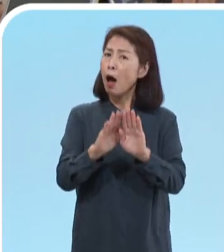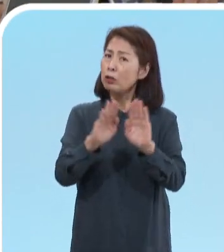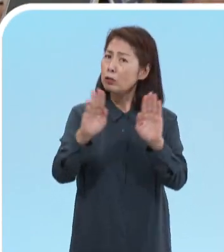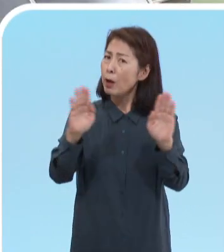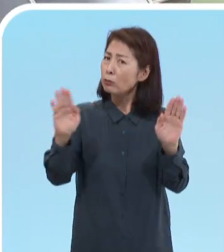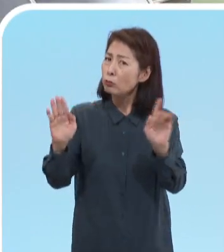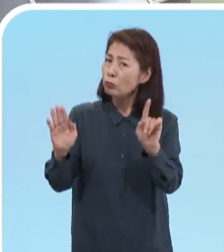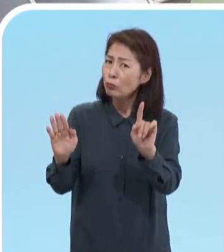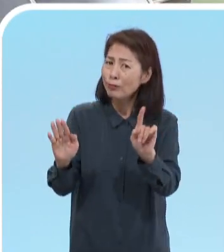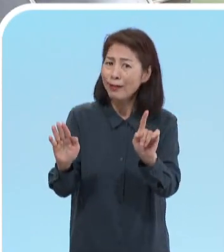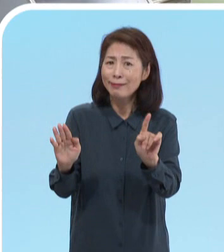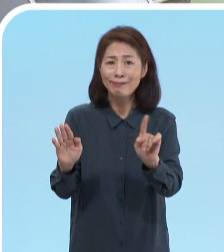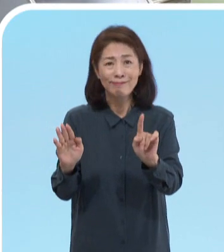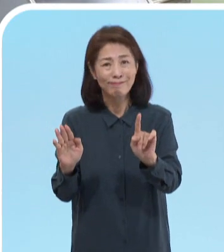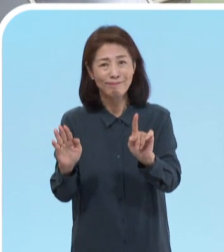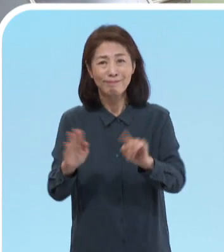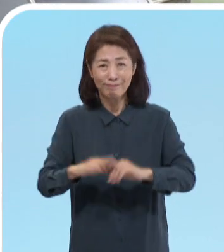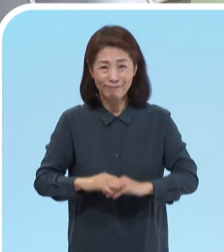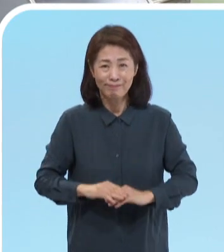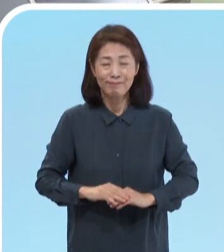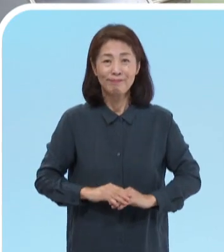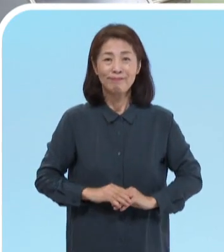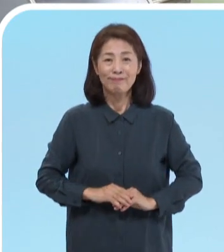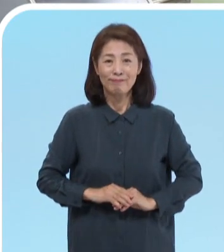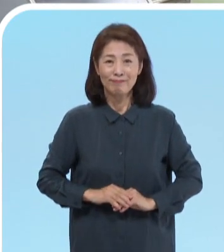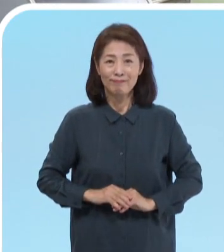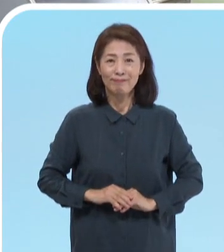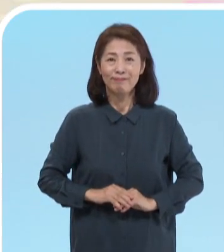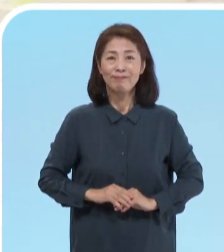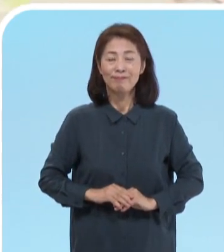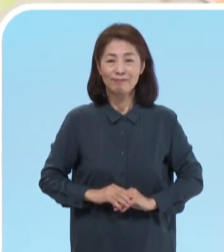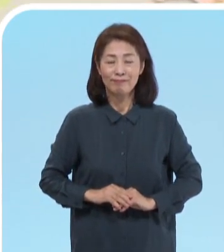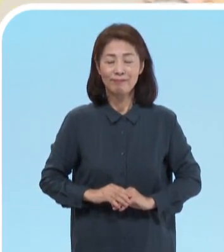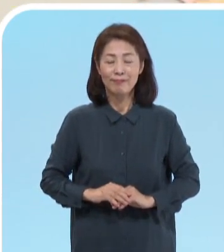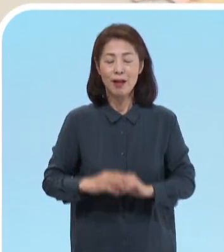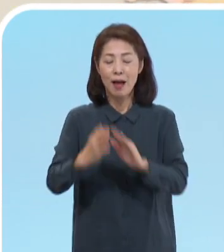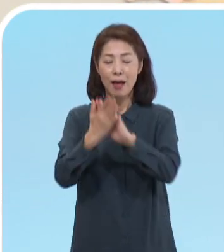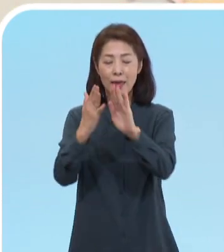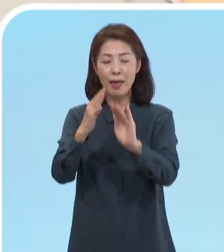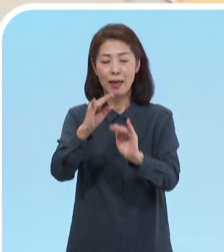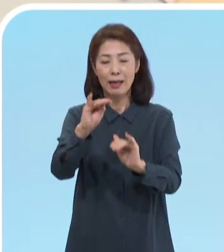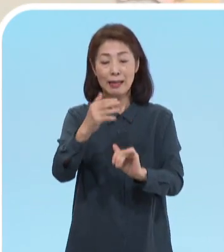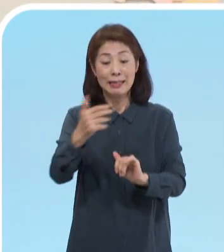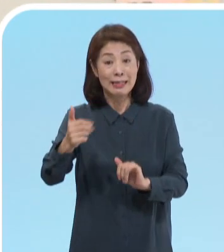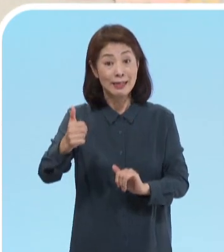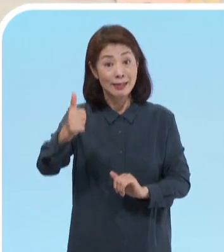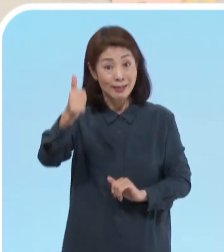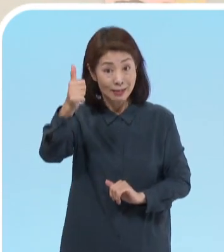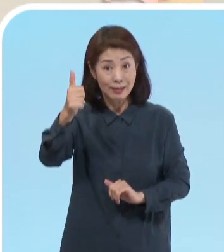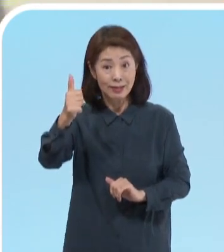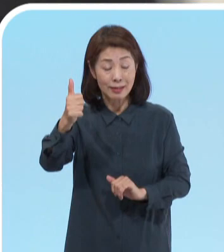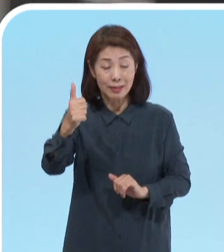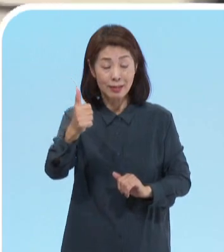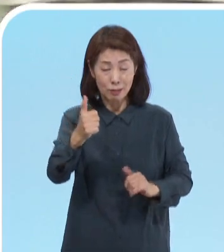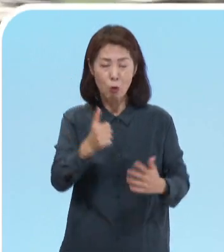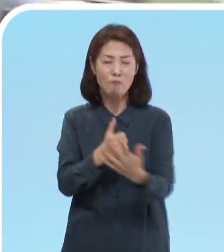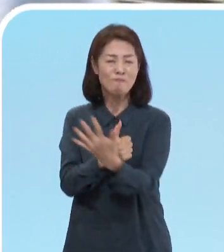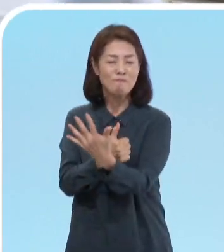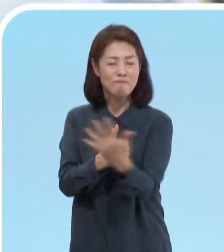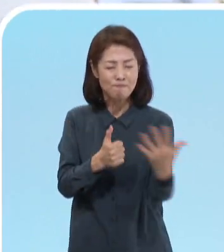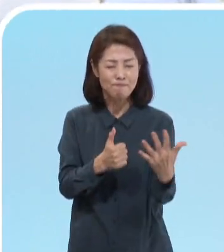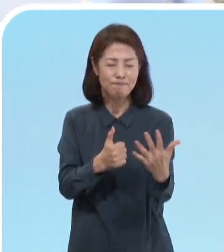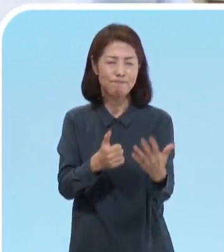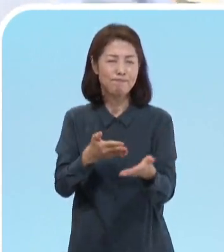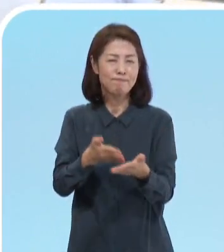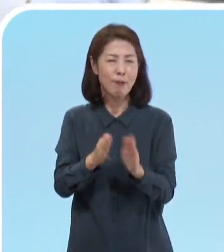始まるんですか。は い、ちょっとカメラとかいろいろあると思うのでお分かりだと思うんですけれども、はい、知事の記者会見がこれから始まります。 ここ